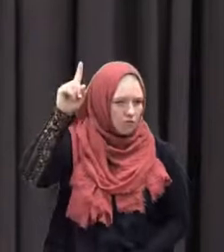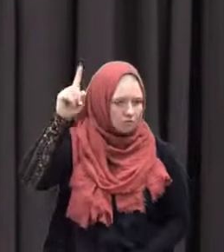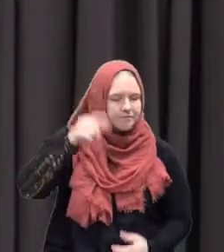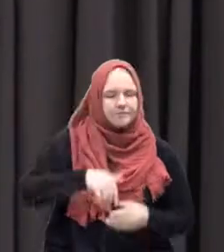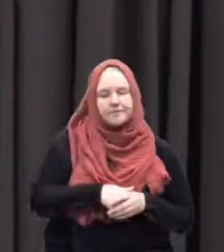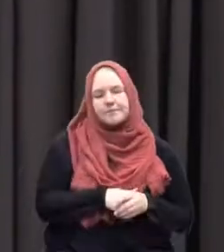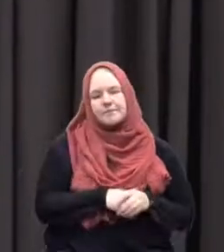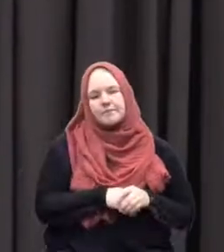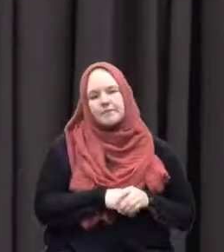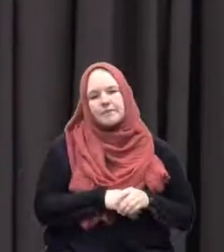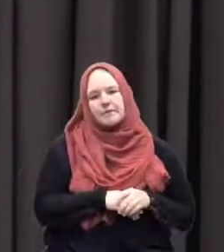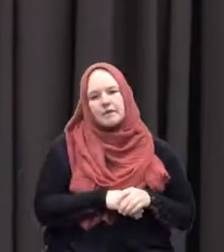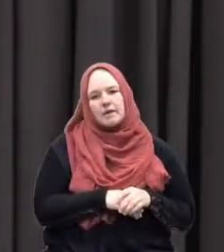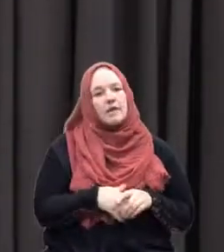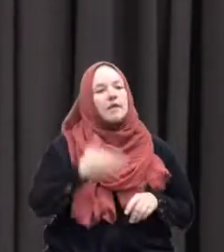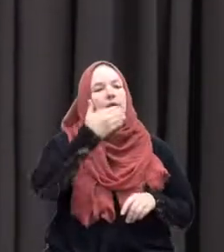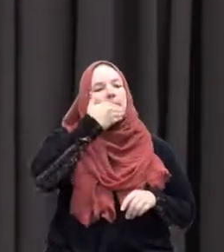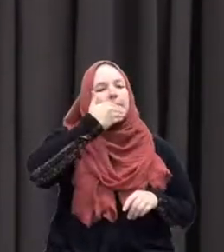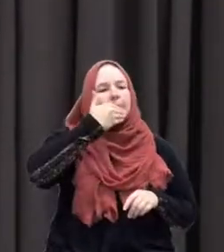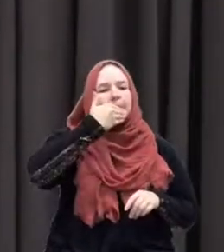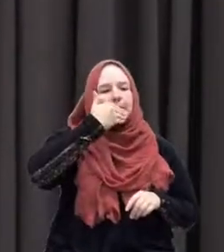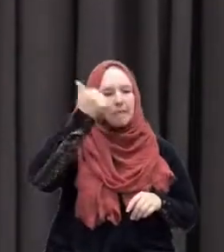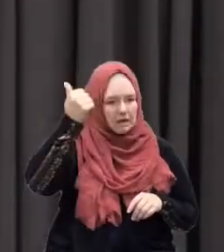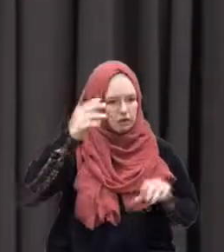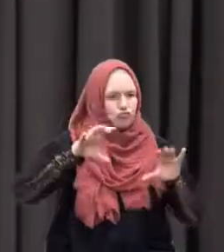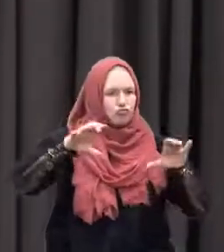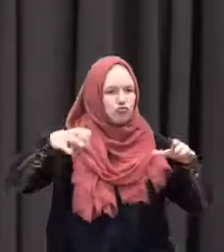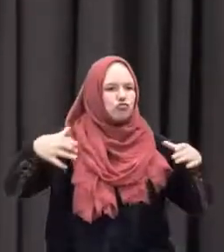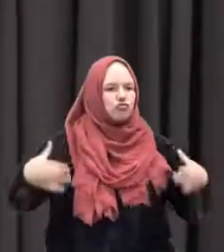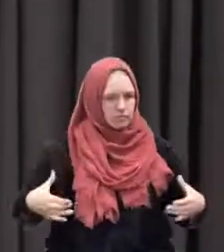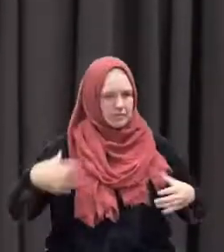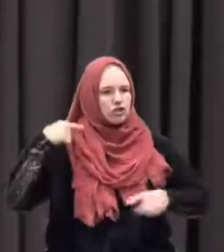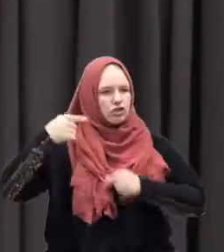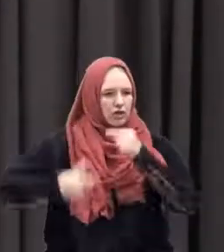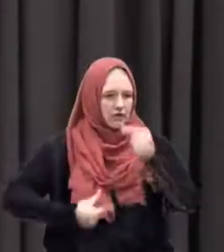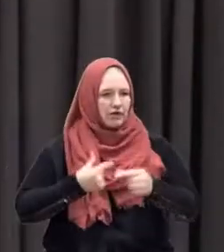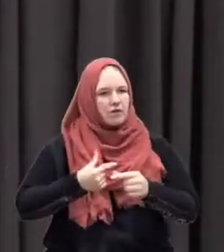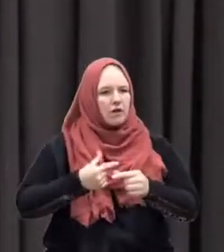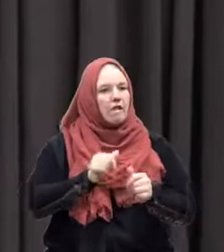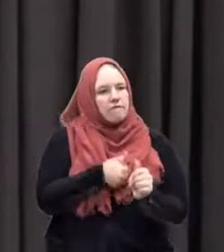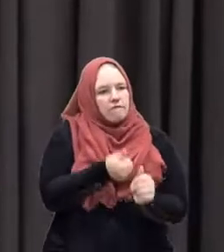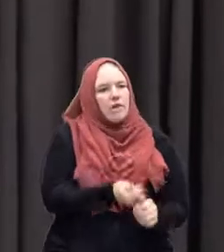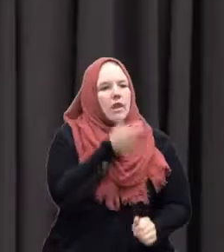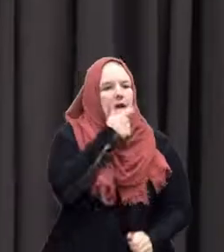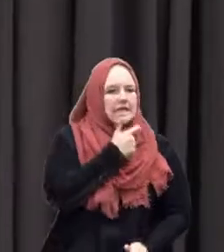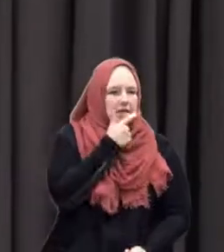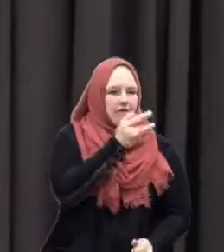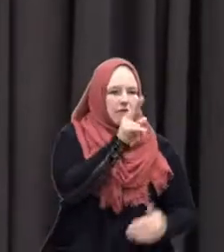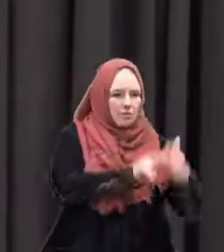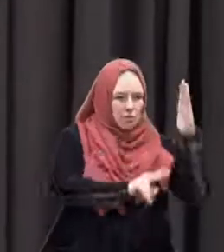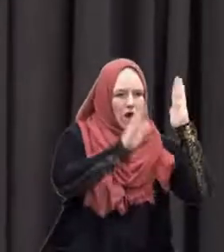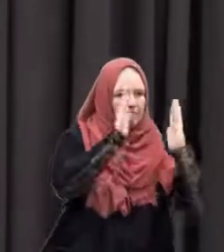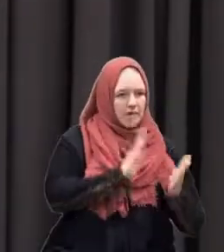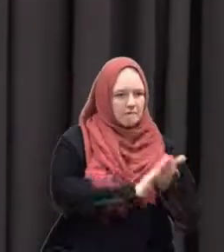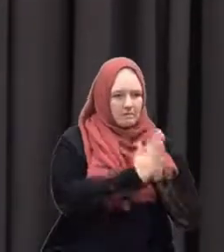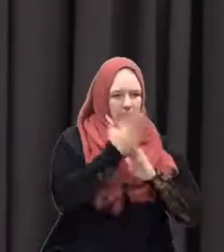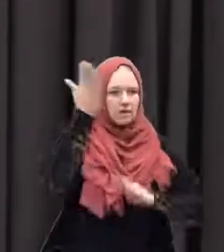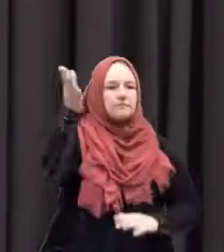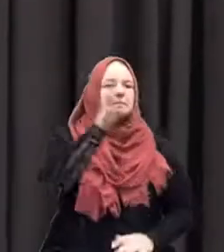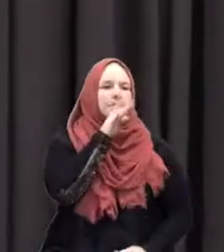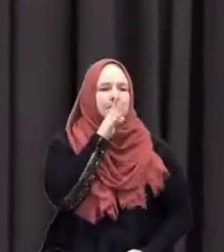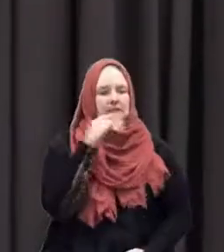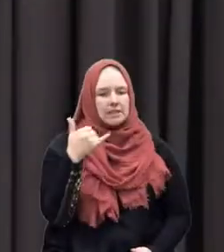becoming the best generation, according to the hadith of the Prophet sallallahu alaihi wasallam, خير القرون